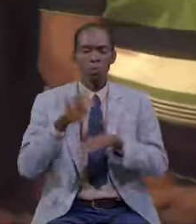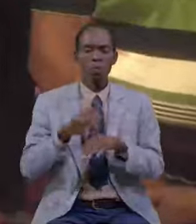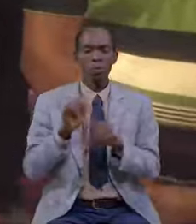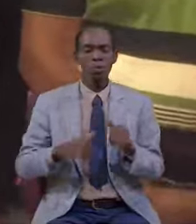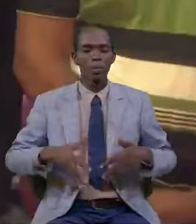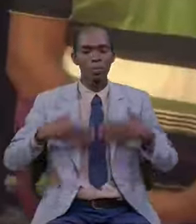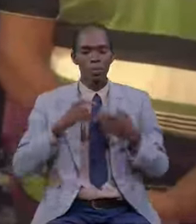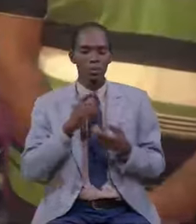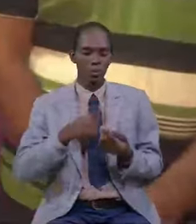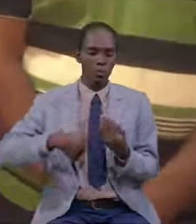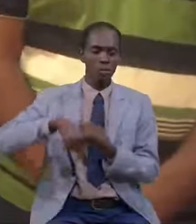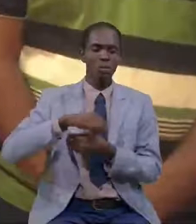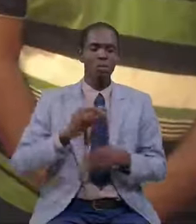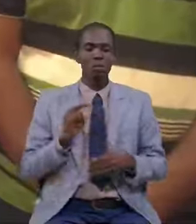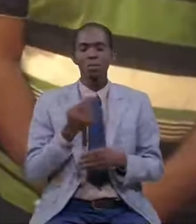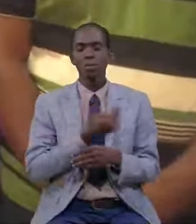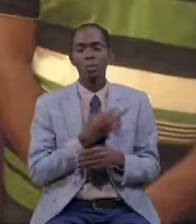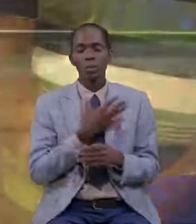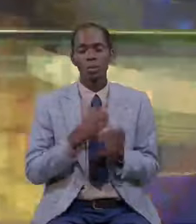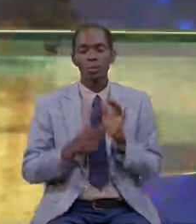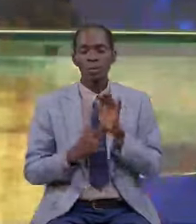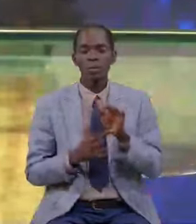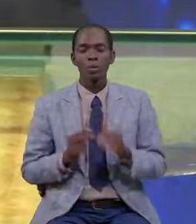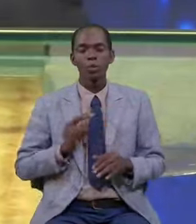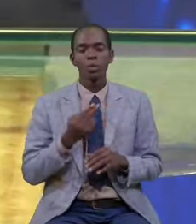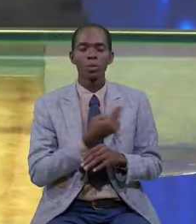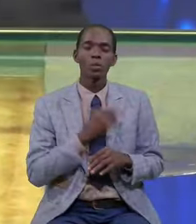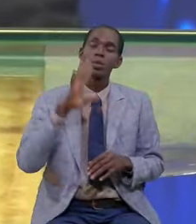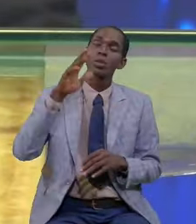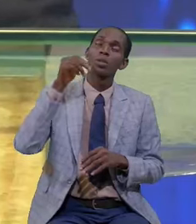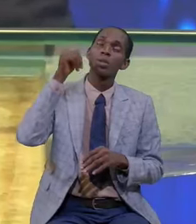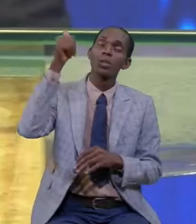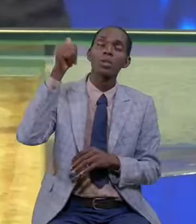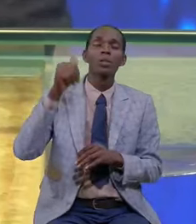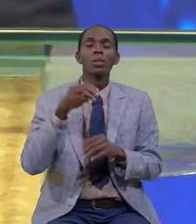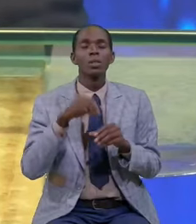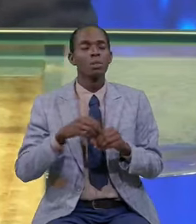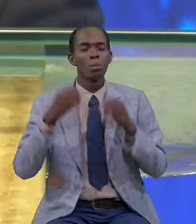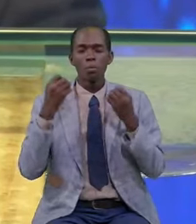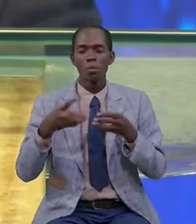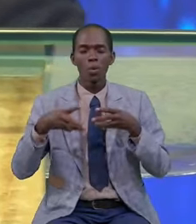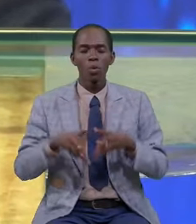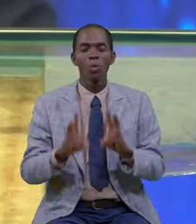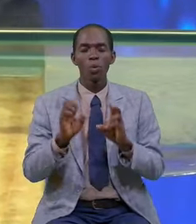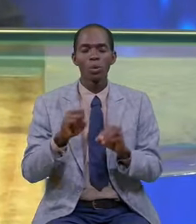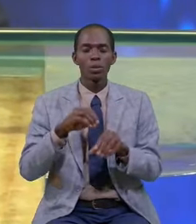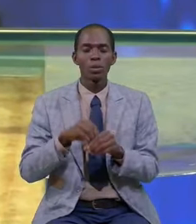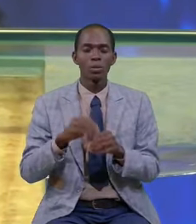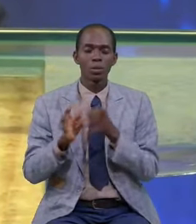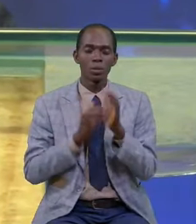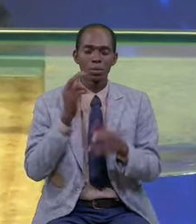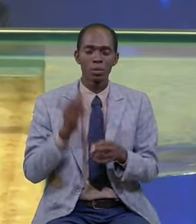vie, transforme-nous. Seigneur, montre-toi de façon merveilleuse au nom de